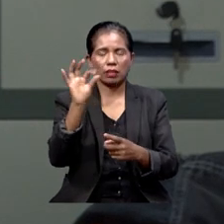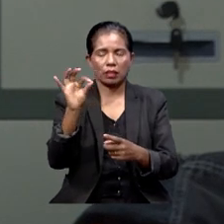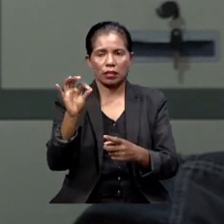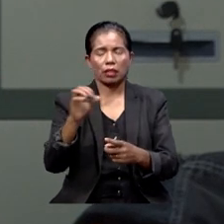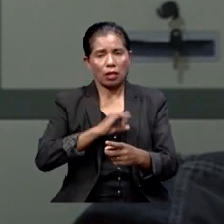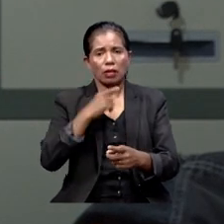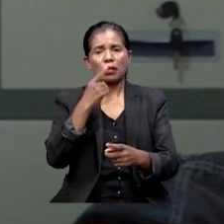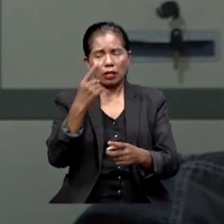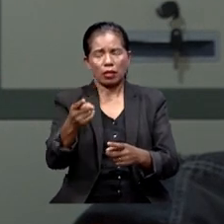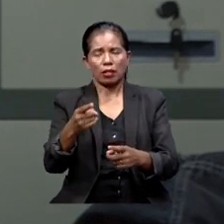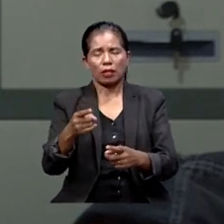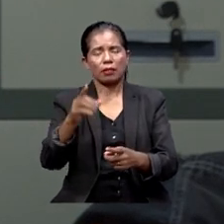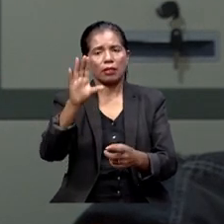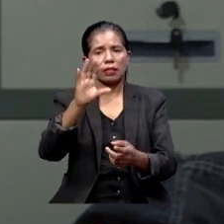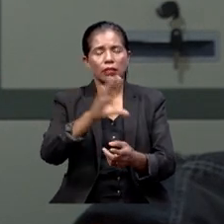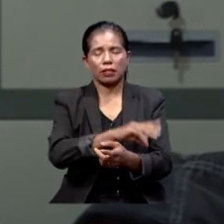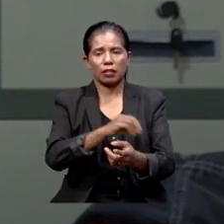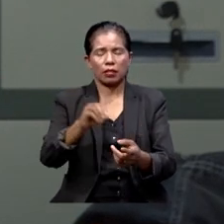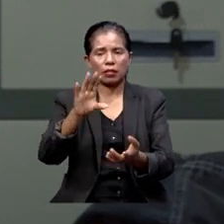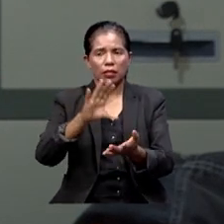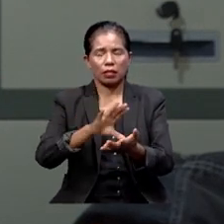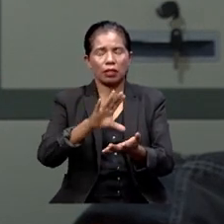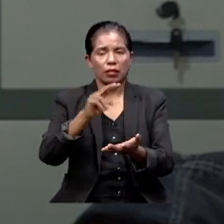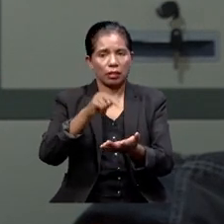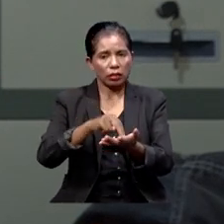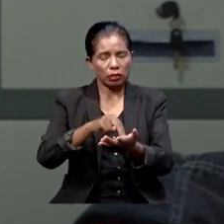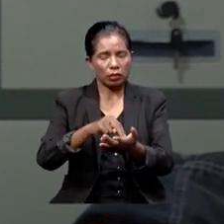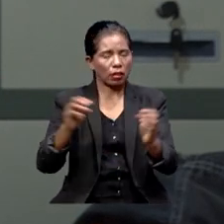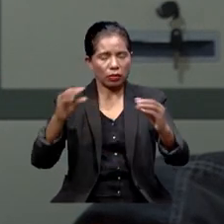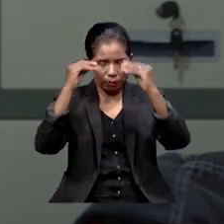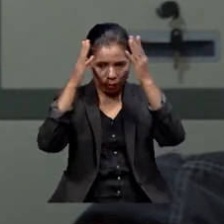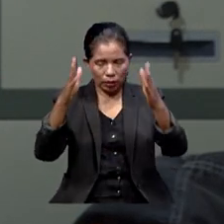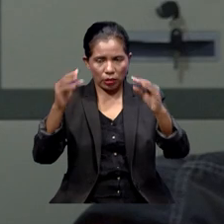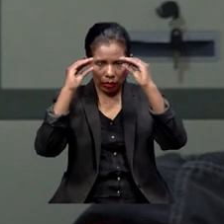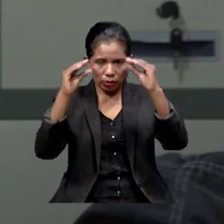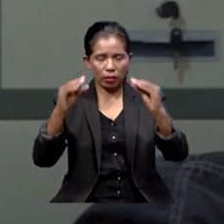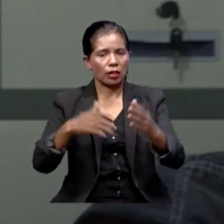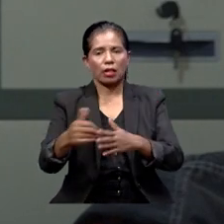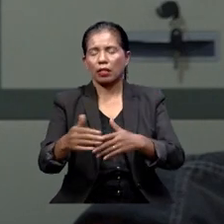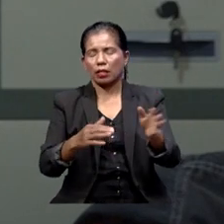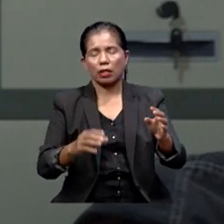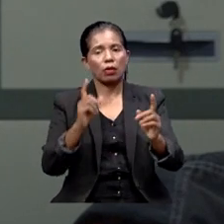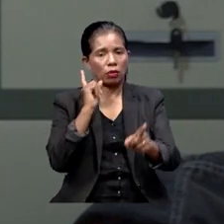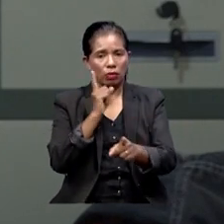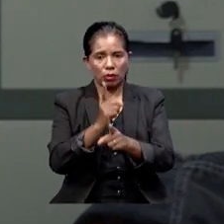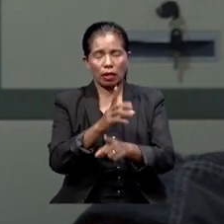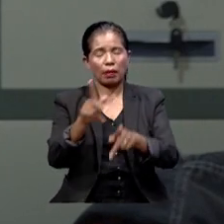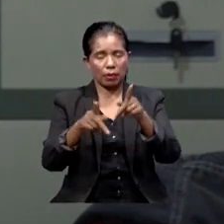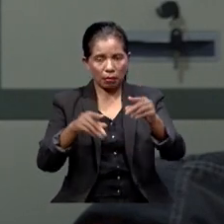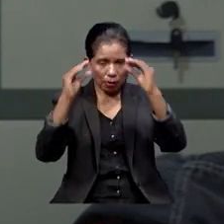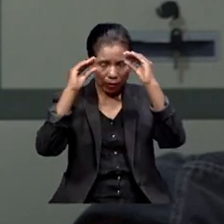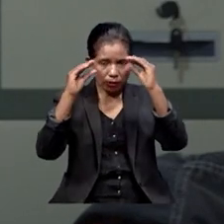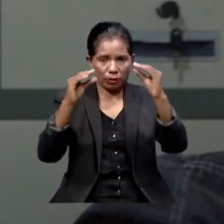bayar sains fisika naturais lah or kolker profesor naram bataka deh. So emane bema kenanya spesifik dulu nih kona ba materi dana